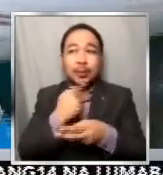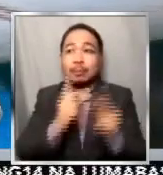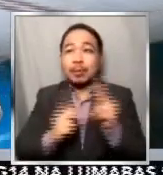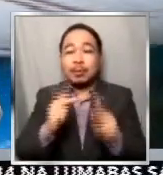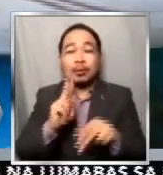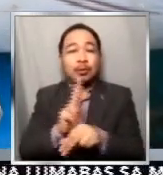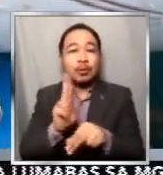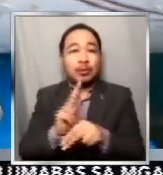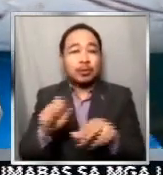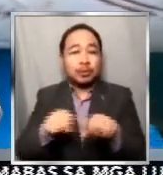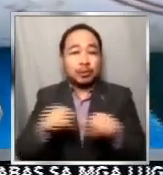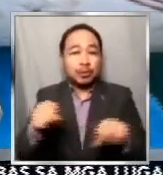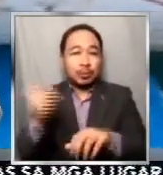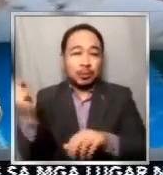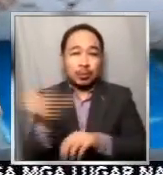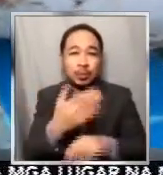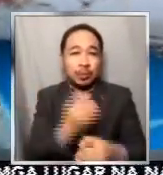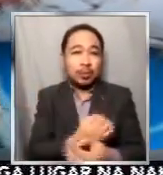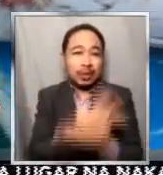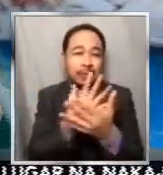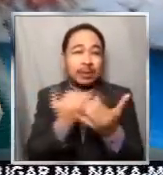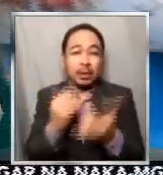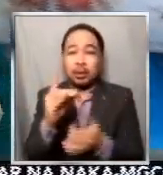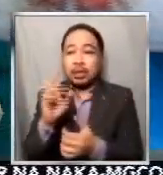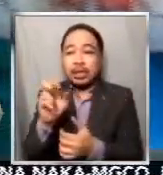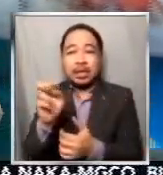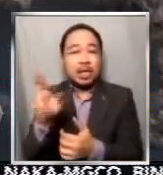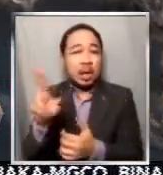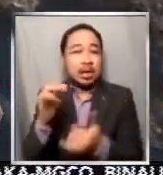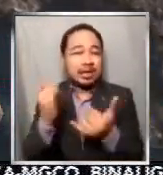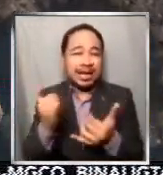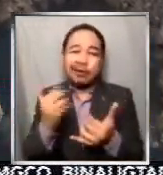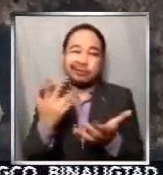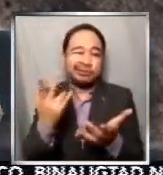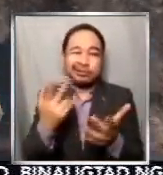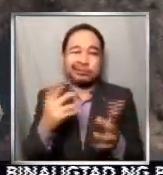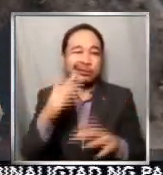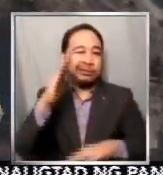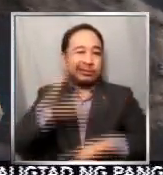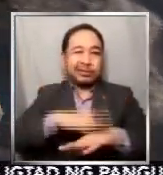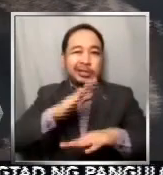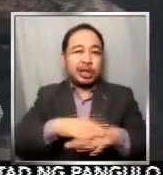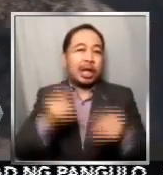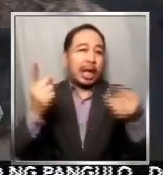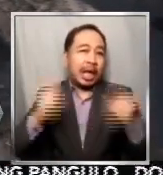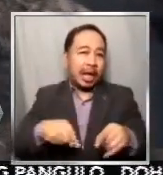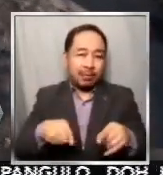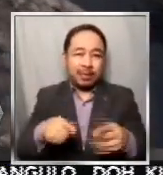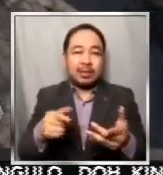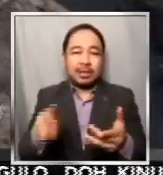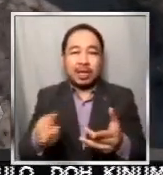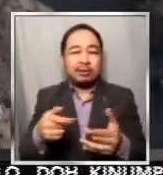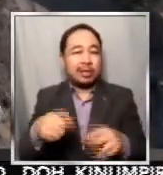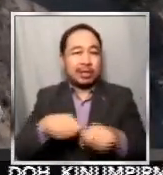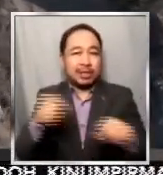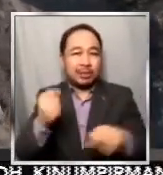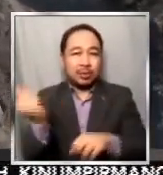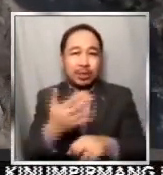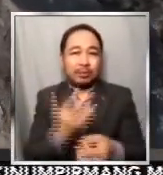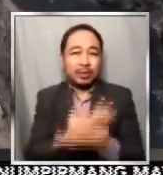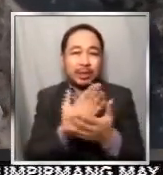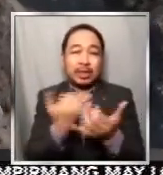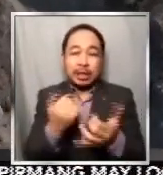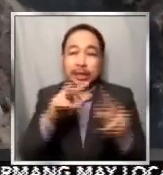naman ng DNR ang umano'y nagaganap na dynamite fishing sa lugar. Iimbestigahan daw itong maigi at pananagutin ang